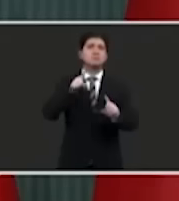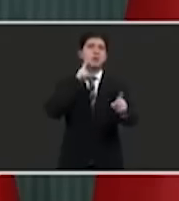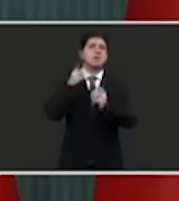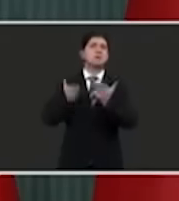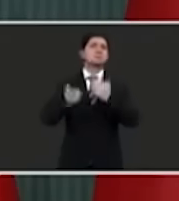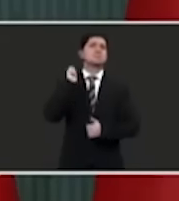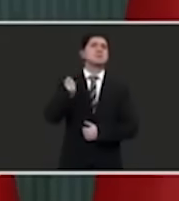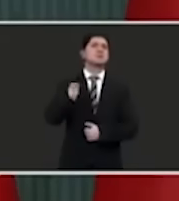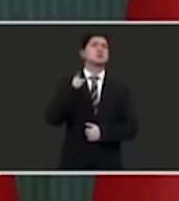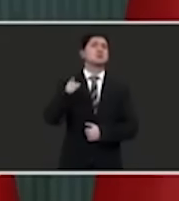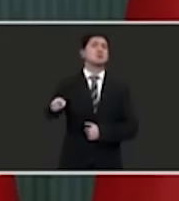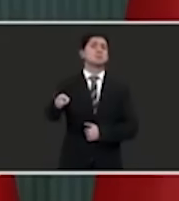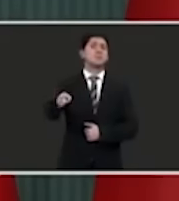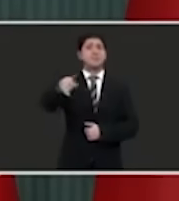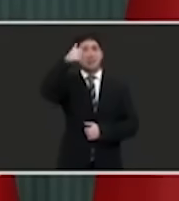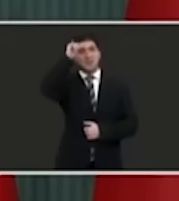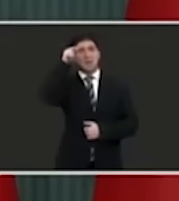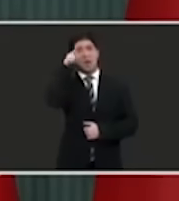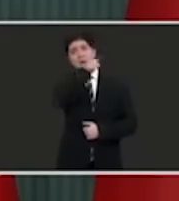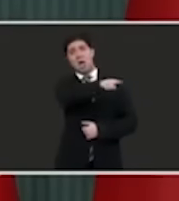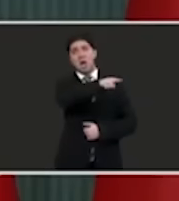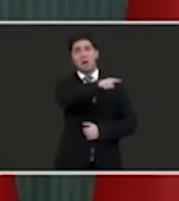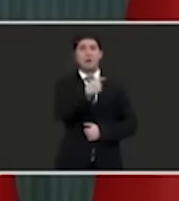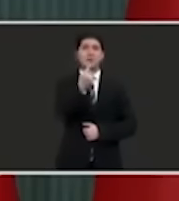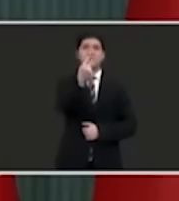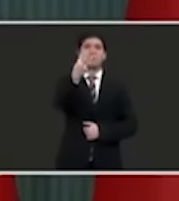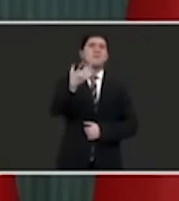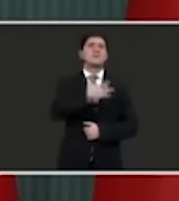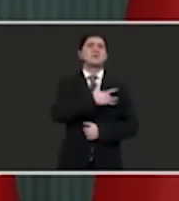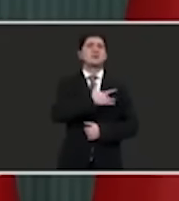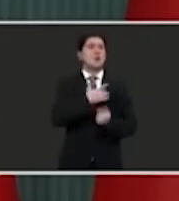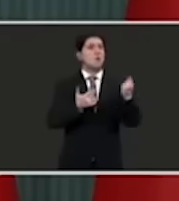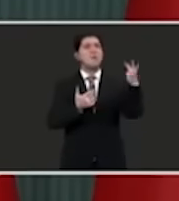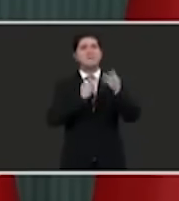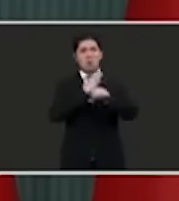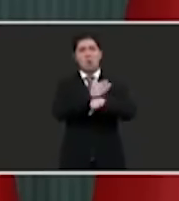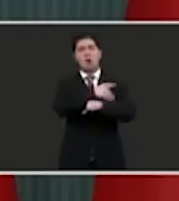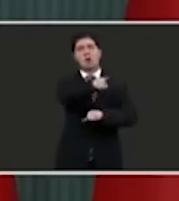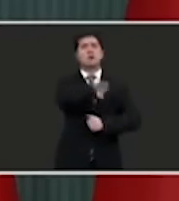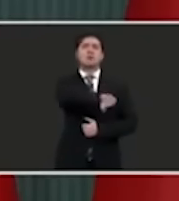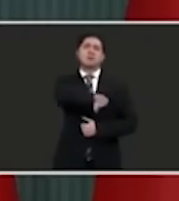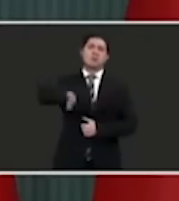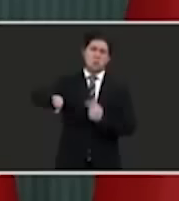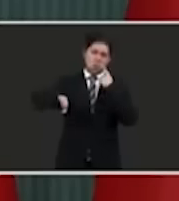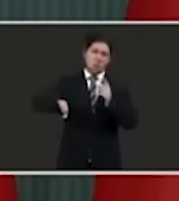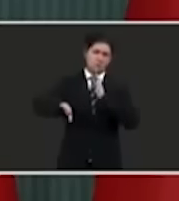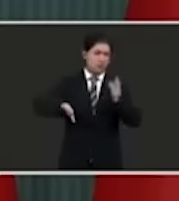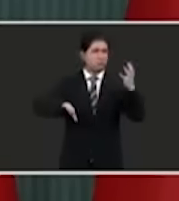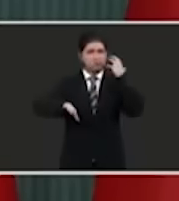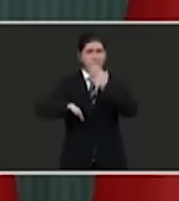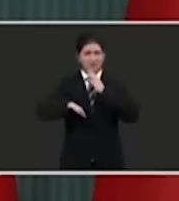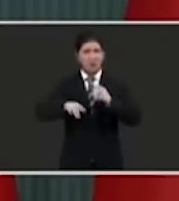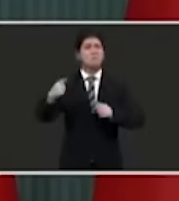yargılanacaktır. İspanya gibi bir iki vicdan sahibi ülkeyi dışarıda bırakırsak, batılı kurum